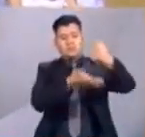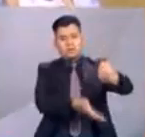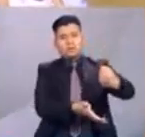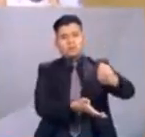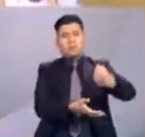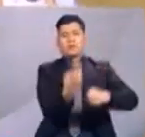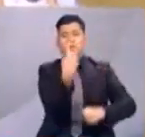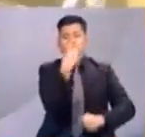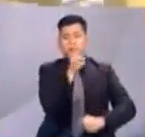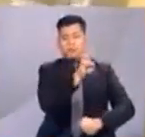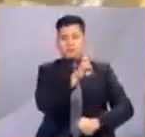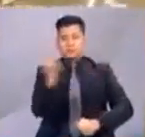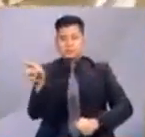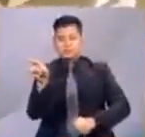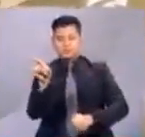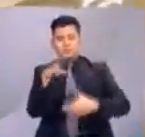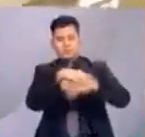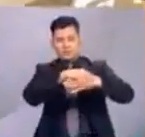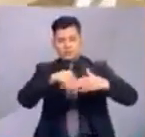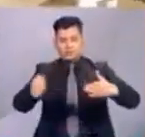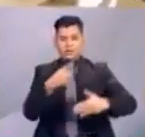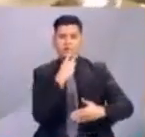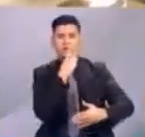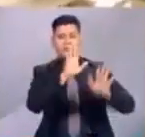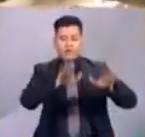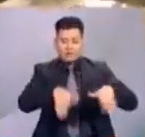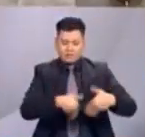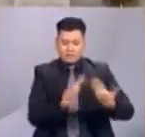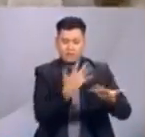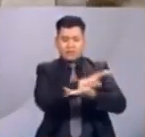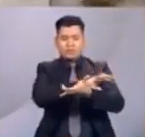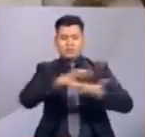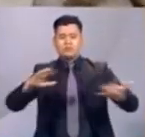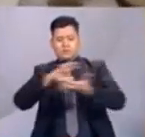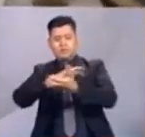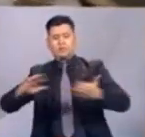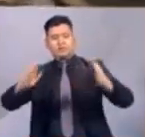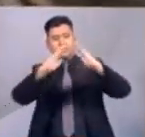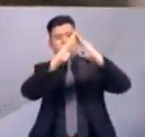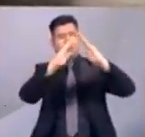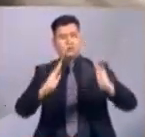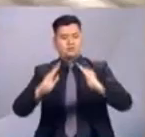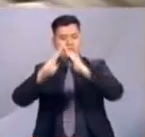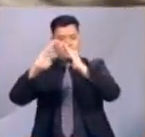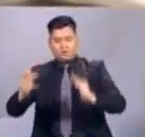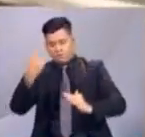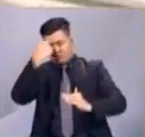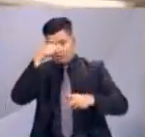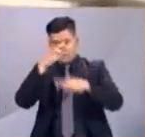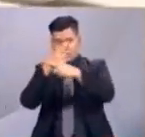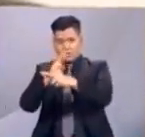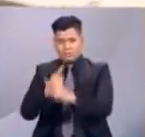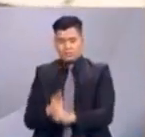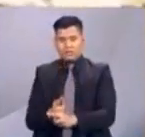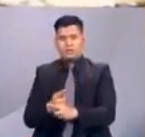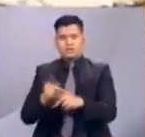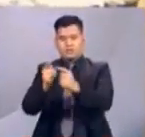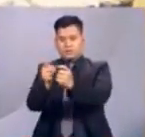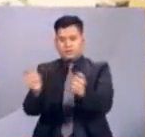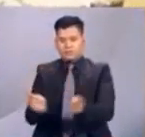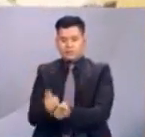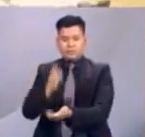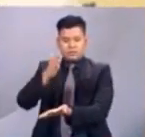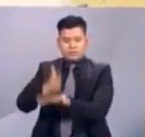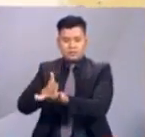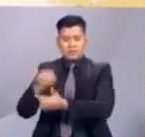12000 Ringgit bergantung kepada kerusakan kekejaman nelayan bagi Project baik pulih Jetty nelayan beluran jadi Kampung